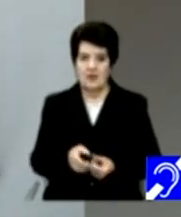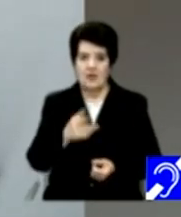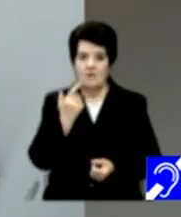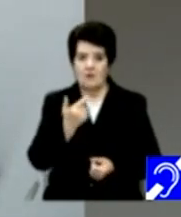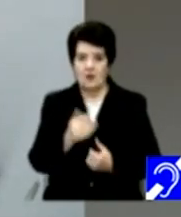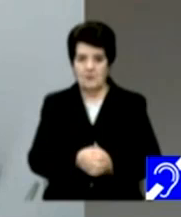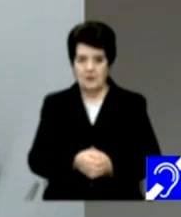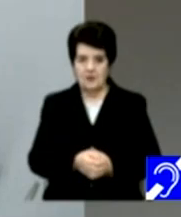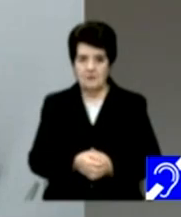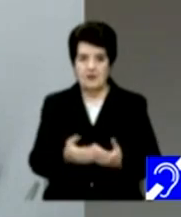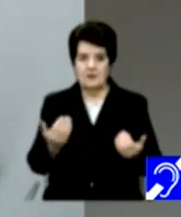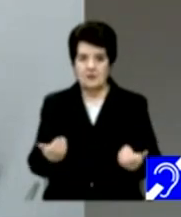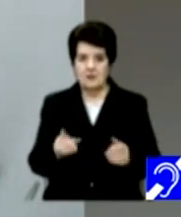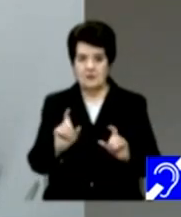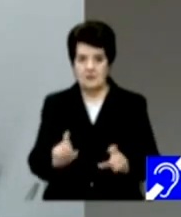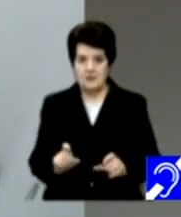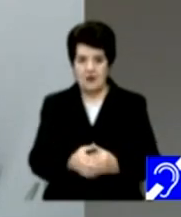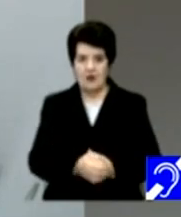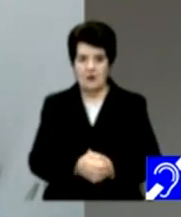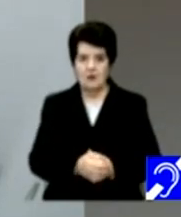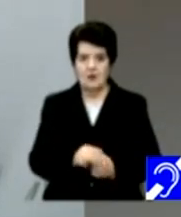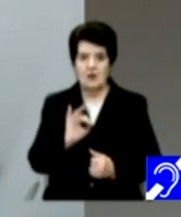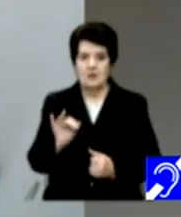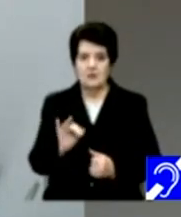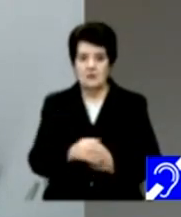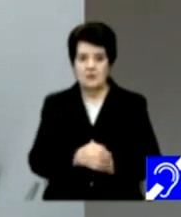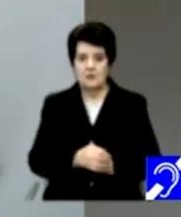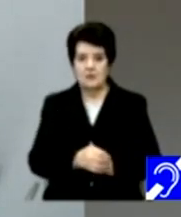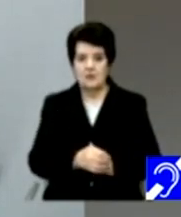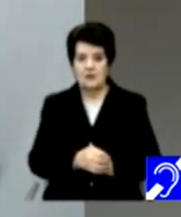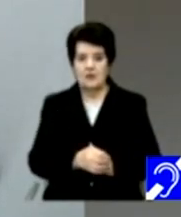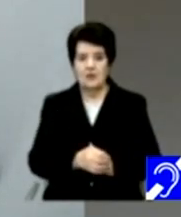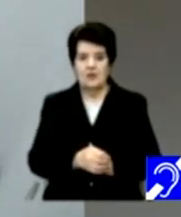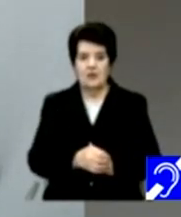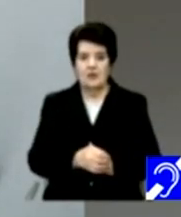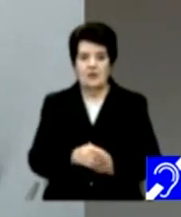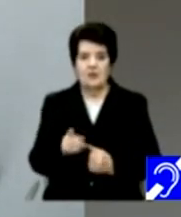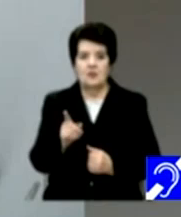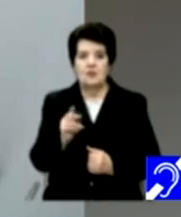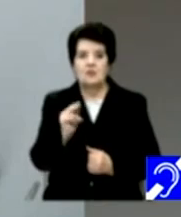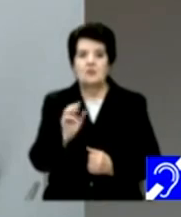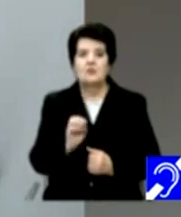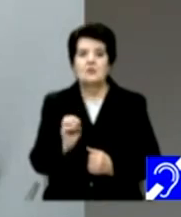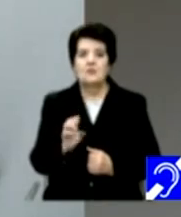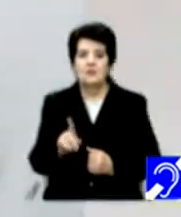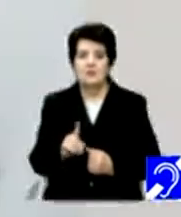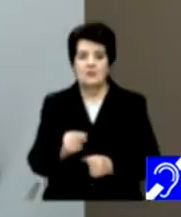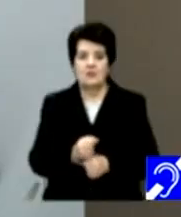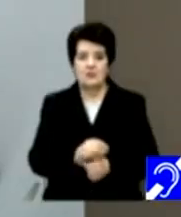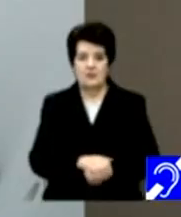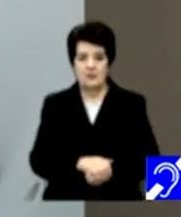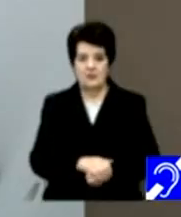ne înșchem grupă, vă așez pe scaun și începem a scrie foi și să zburați și găsesc viața pop complet.